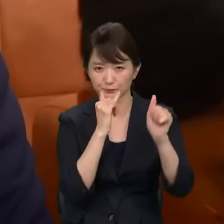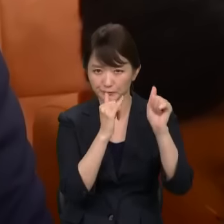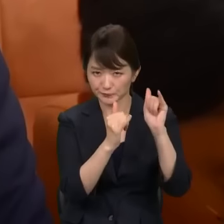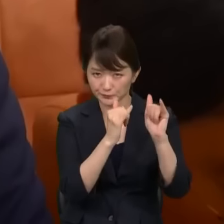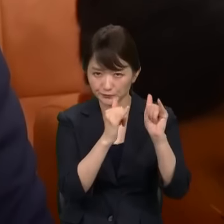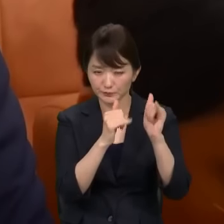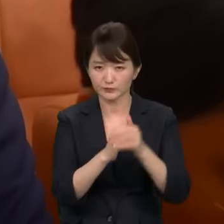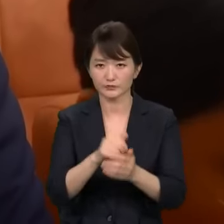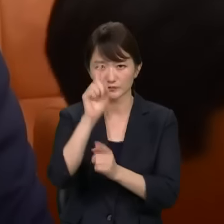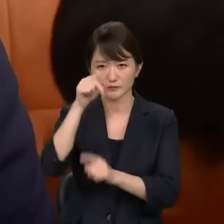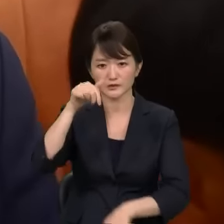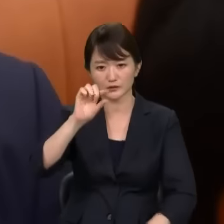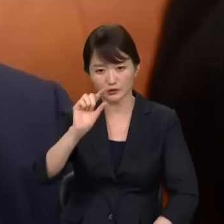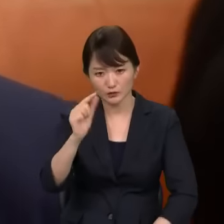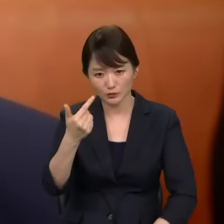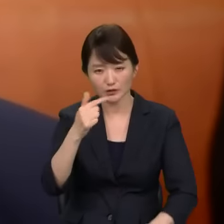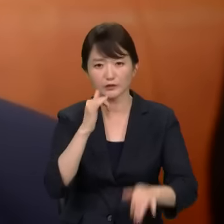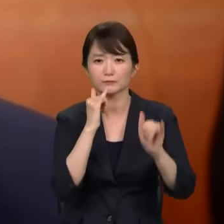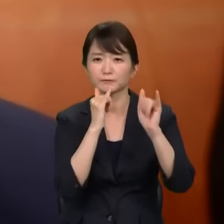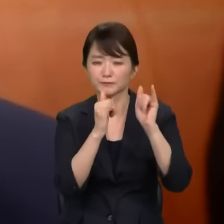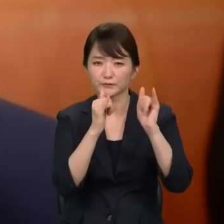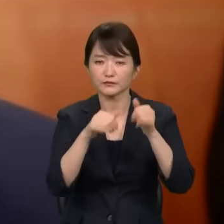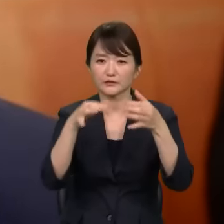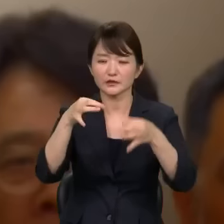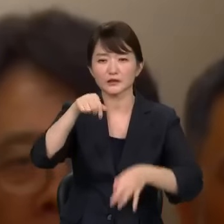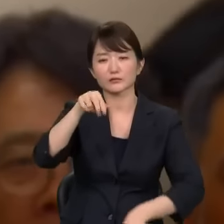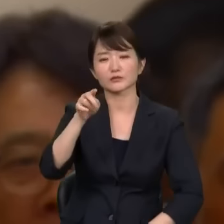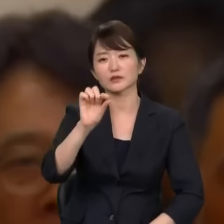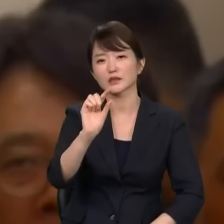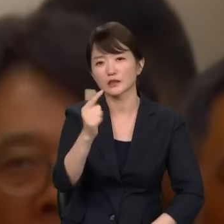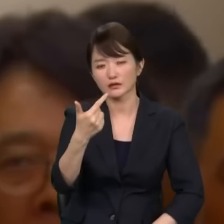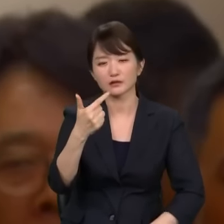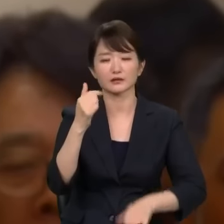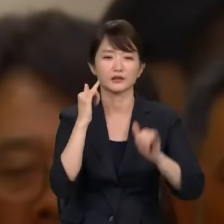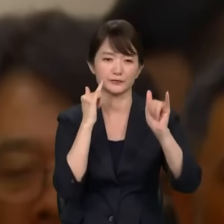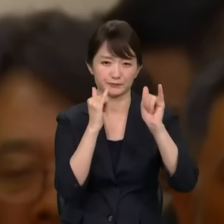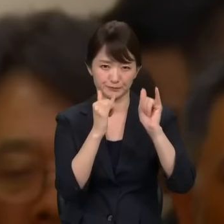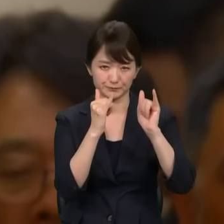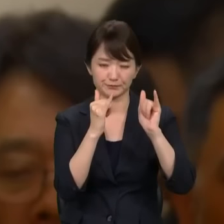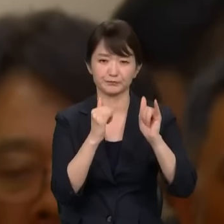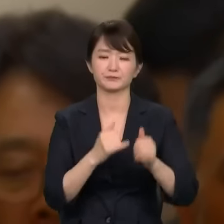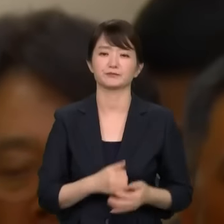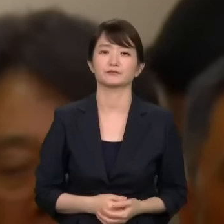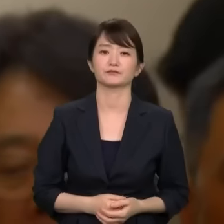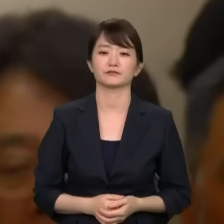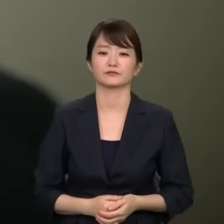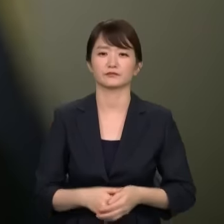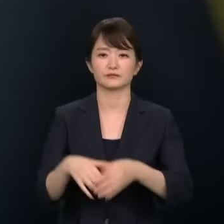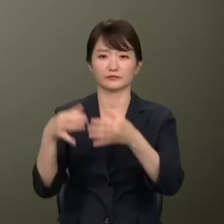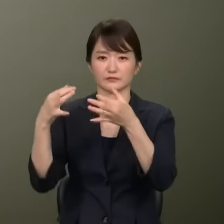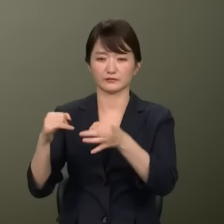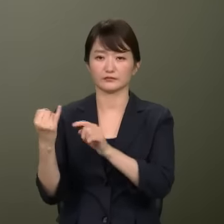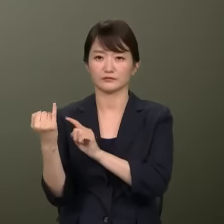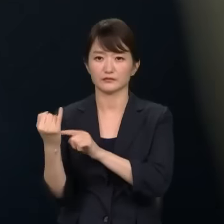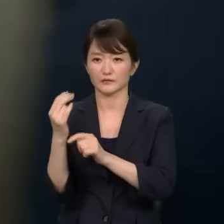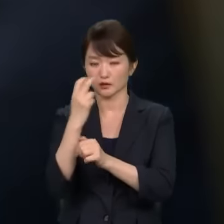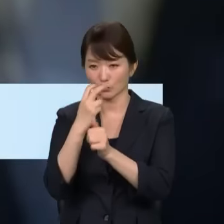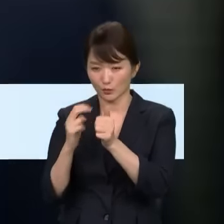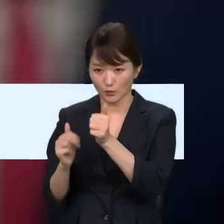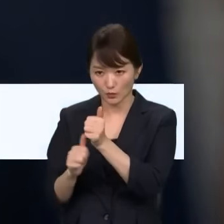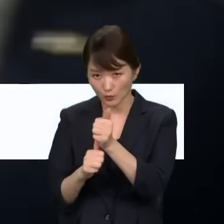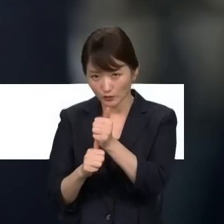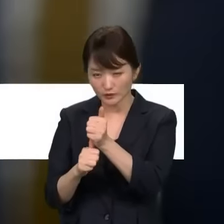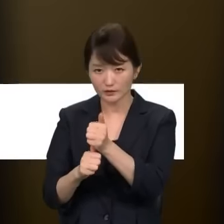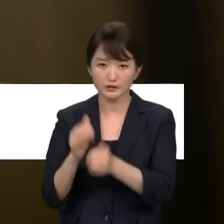이시원 공직기강 비서관, 김계환 해병대 사령관과도 통화했습니다. 김 의원과 보좌진에게 당시